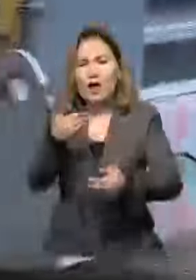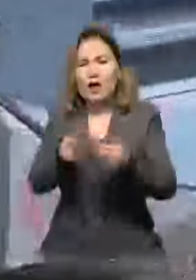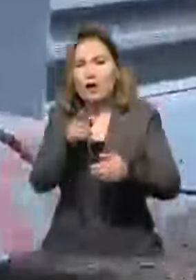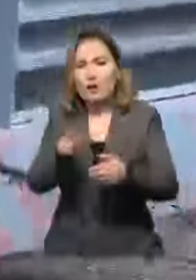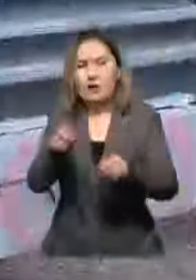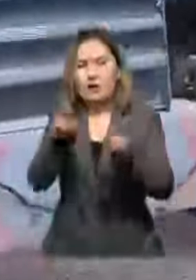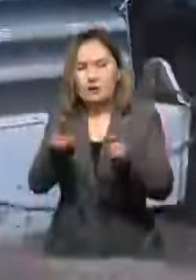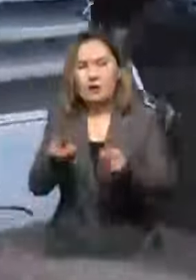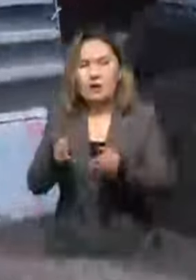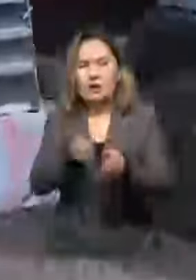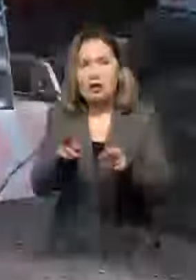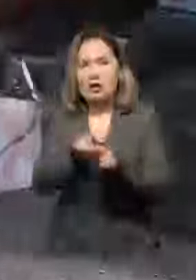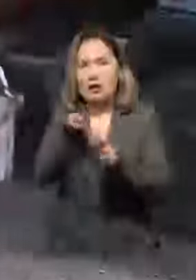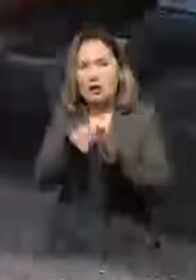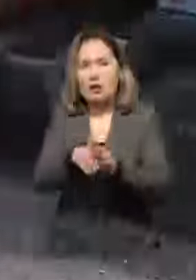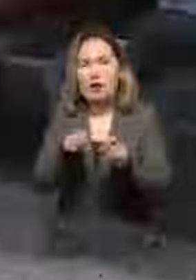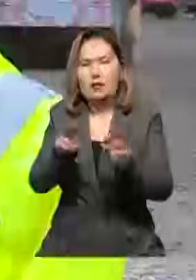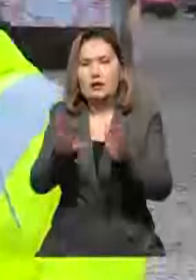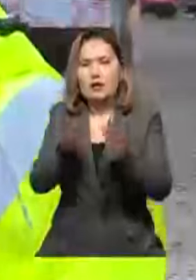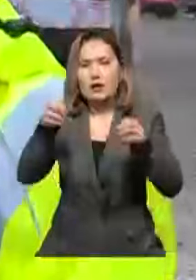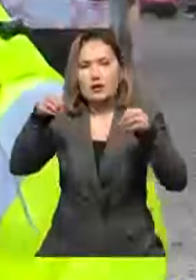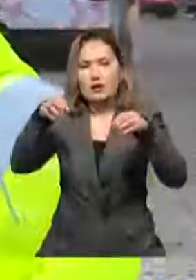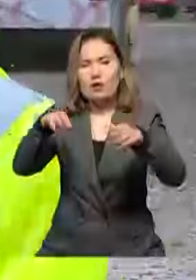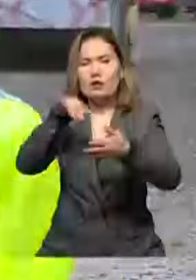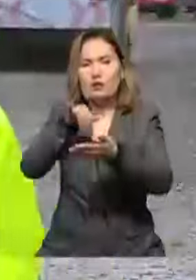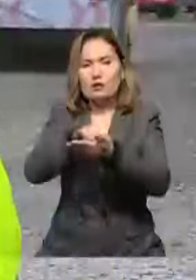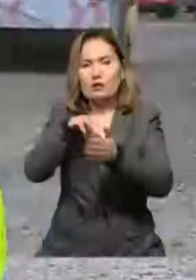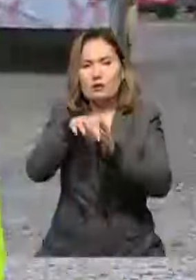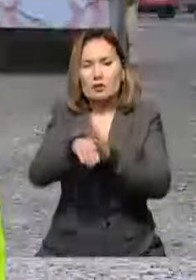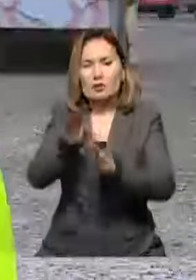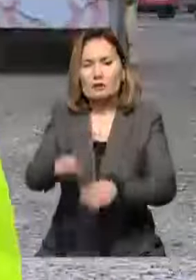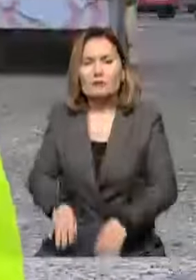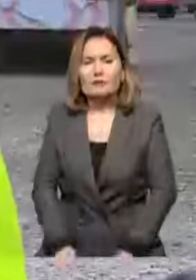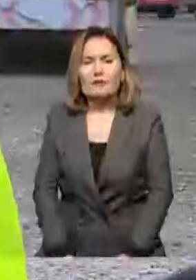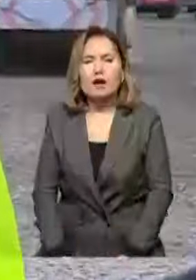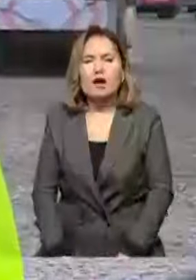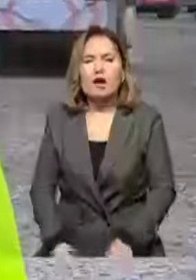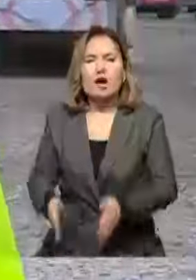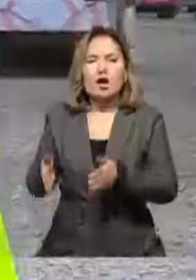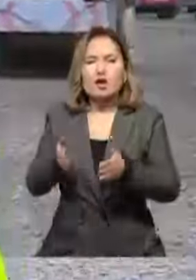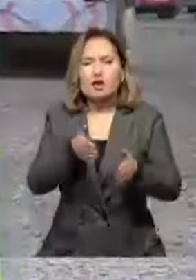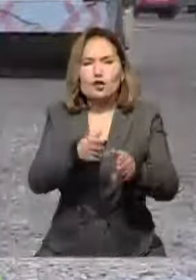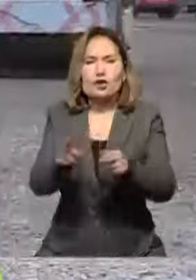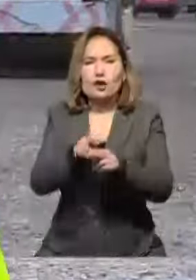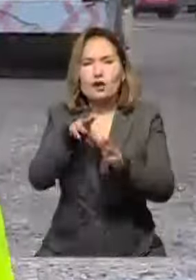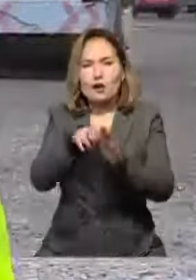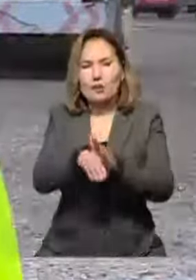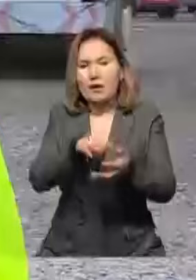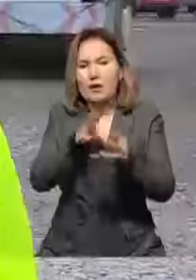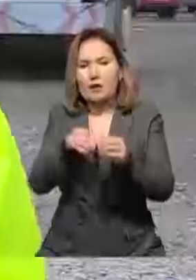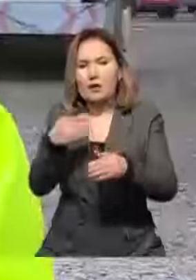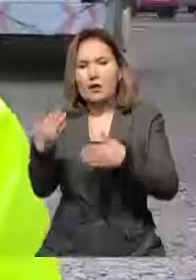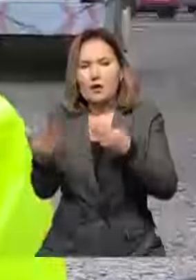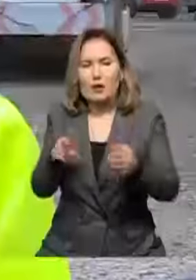жолымен жиектастар жаңартылып, жарық бағандар орнатылады. Мы даже поменяли профиль дороги раньше. Жолдың бедерінде өзгерттік. Бұрын екі жаққа